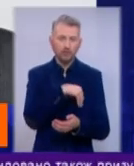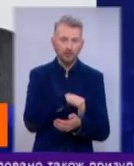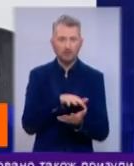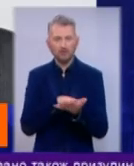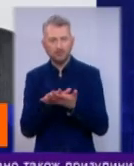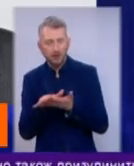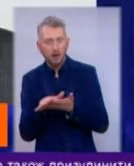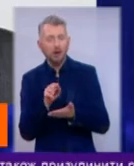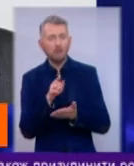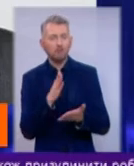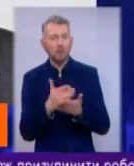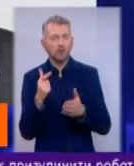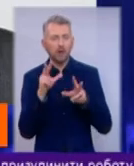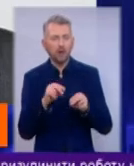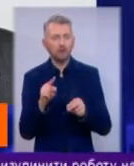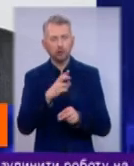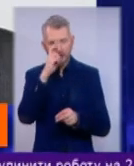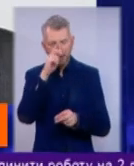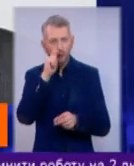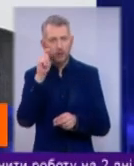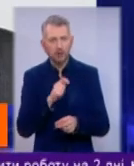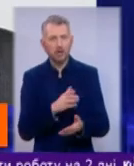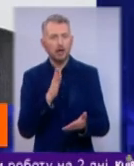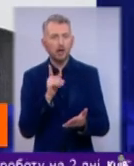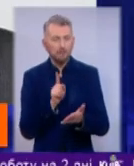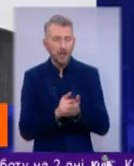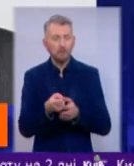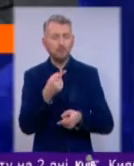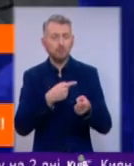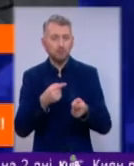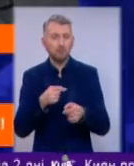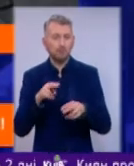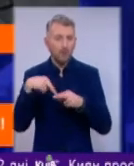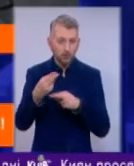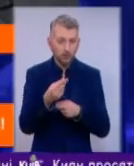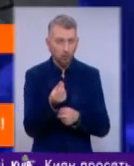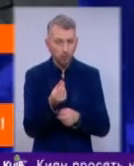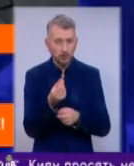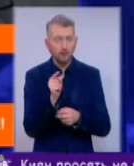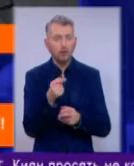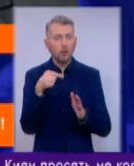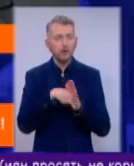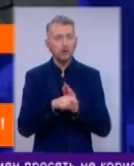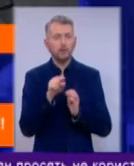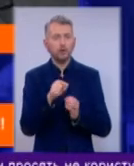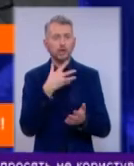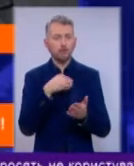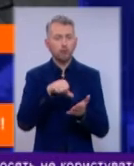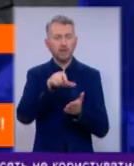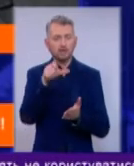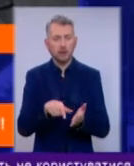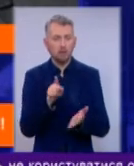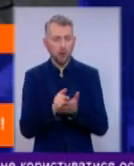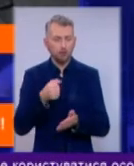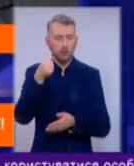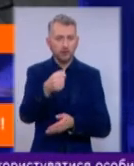мають гарантії в тому, що держава Україна має повернути ці кошти. Але це означає, що вони свої представника мають поставити